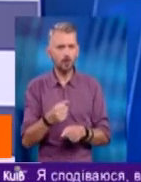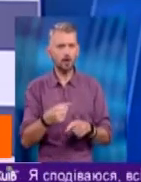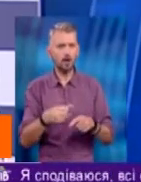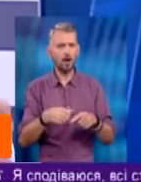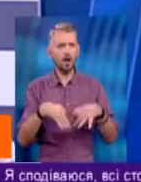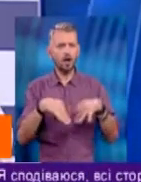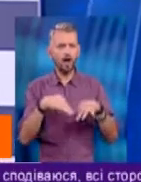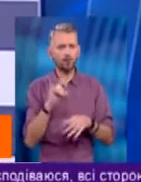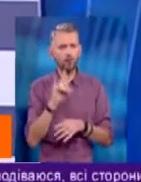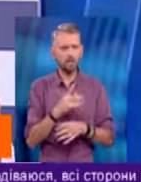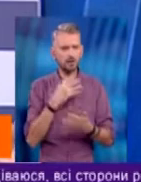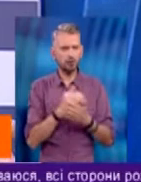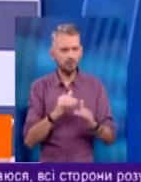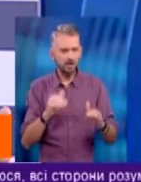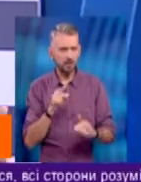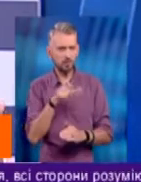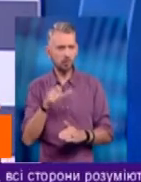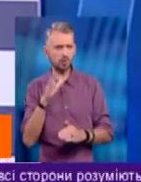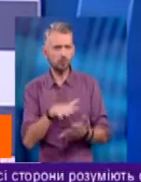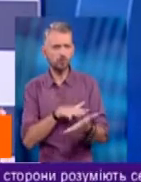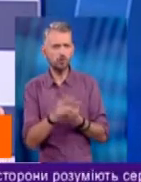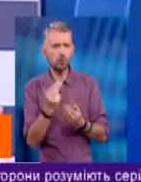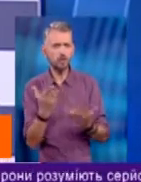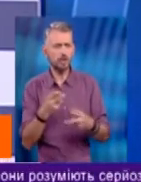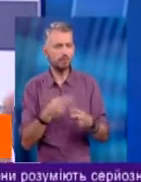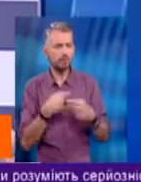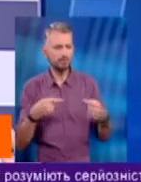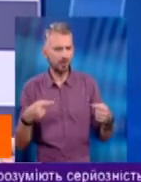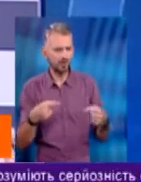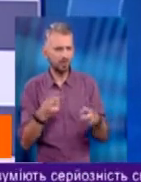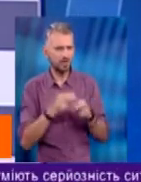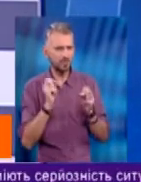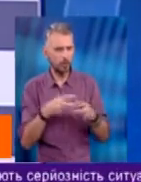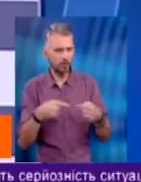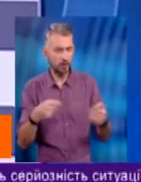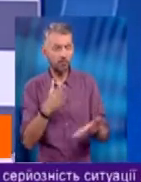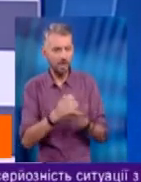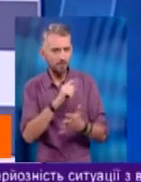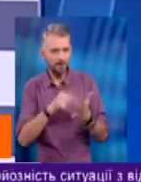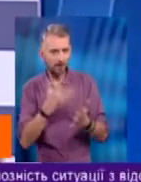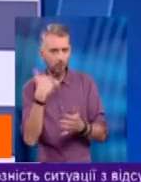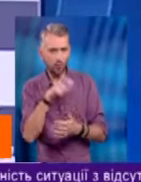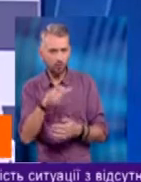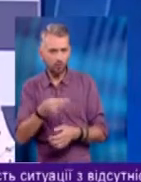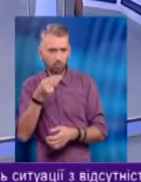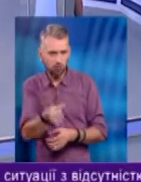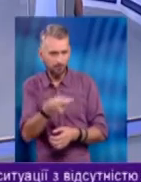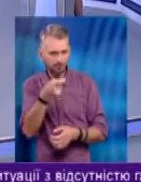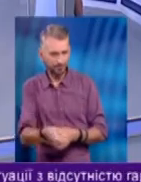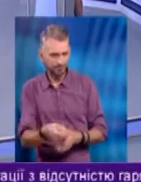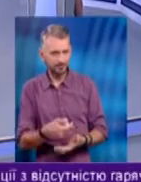дітям, що ці люди будуть витрачати кошти на якісь безпекові речі. Ну, є питання, коли люди за такі гроші купують собі машину.